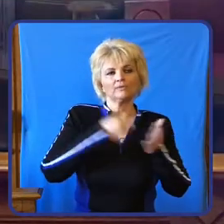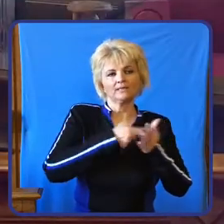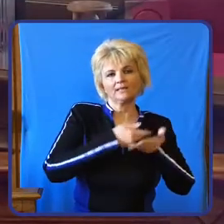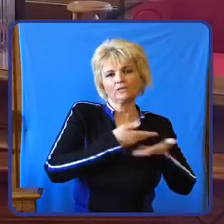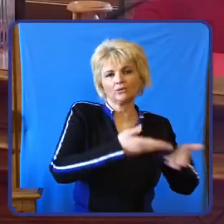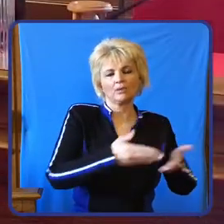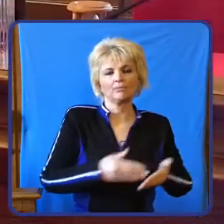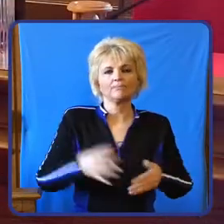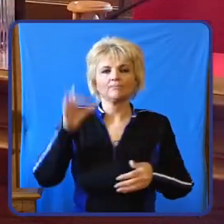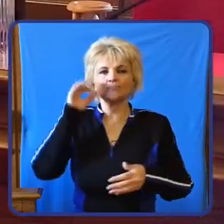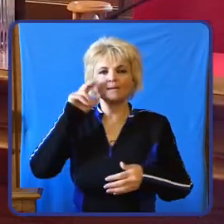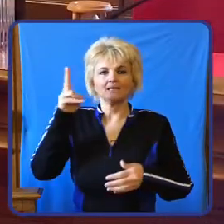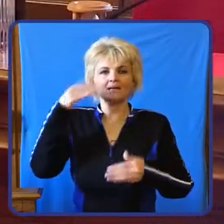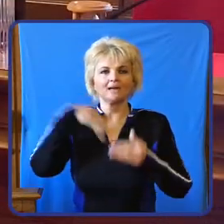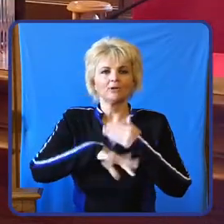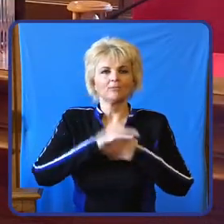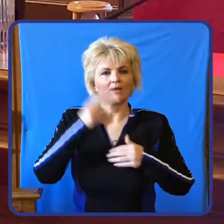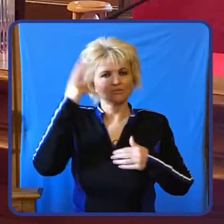a polgármester úr parancsolja.